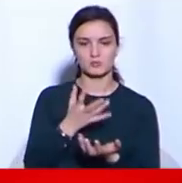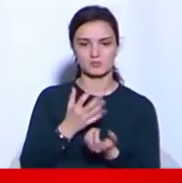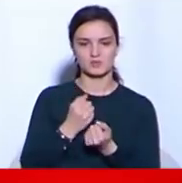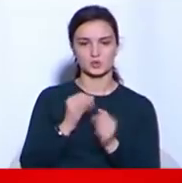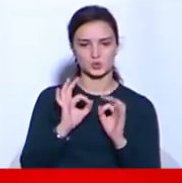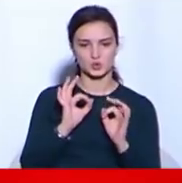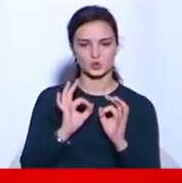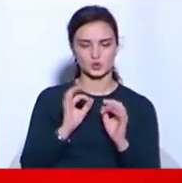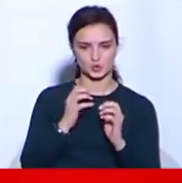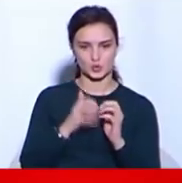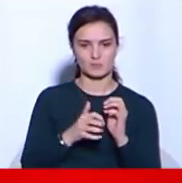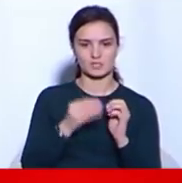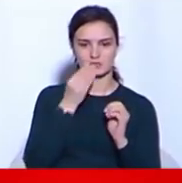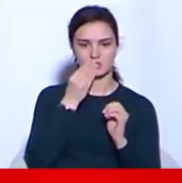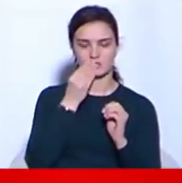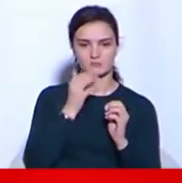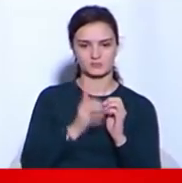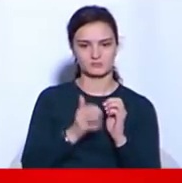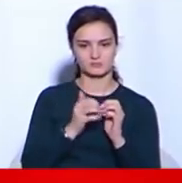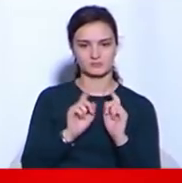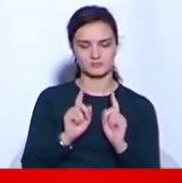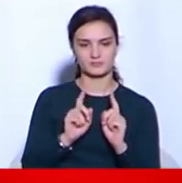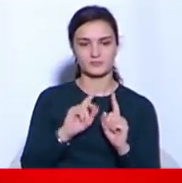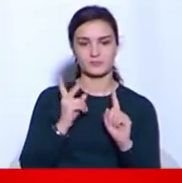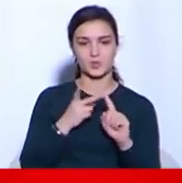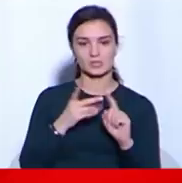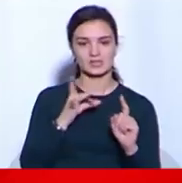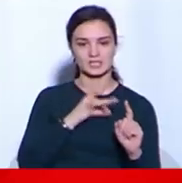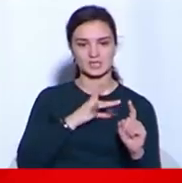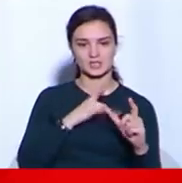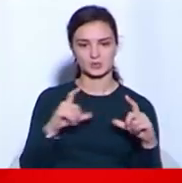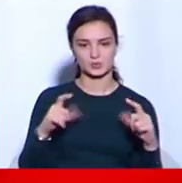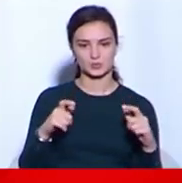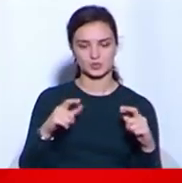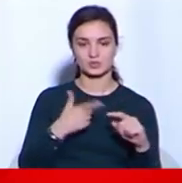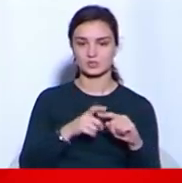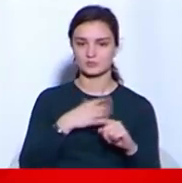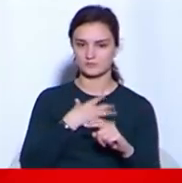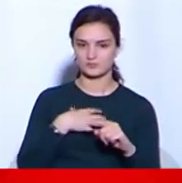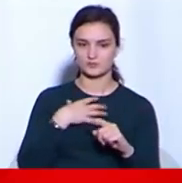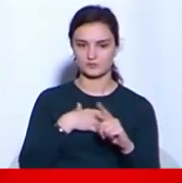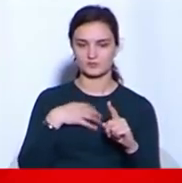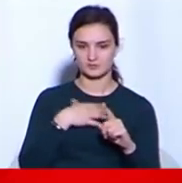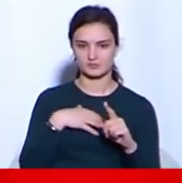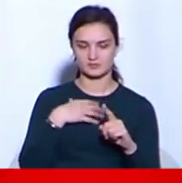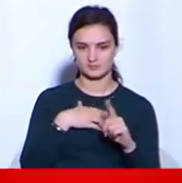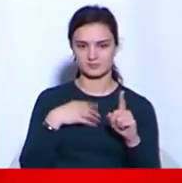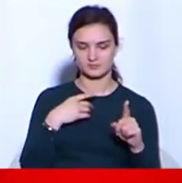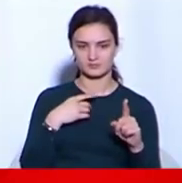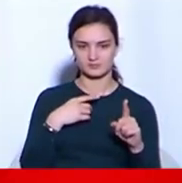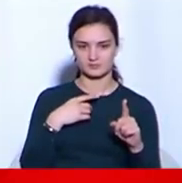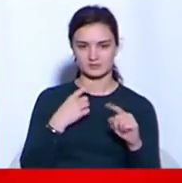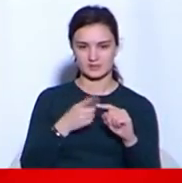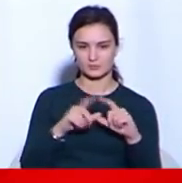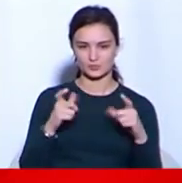მივიღოთ ზომიერი რაოდენობის საკვები. მეორე გახლავთ თეთრი ჭურჭელი, ესეც მნიშვნელოვანია და გამჭვირვალე ჭურჭელი, იმიტომ რომ